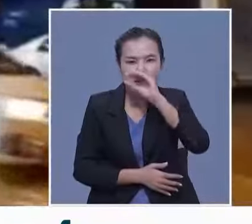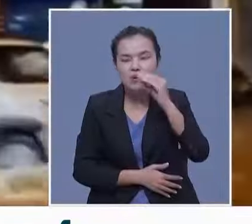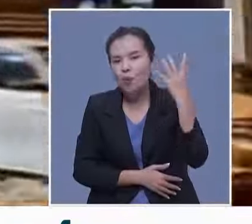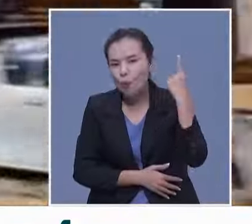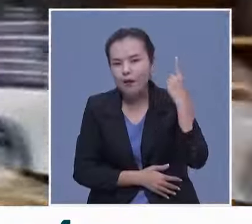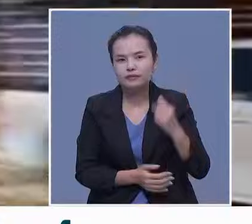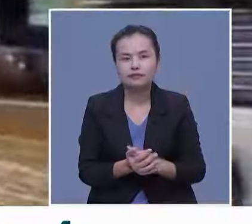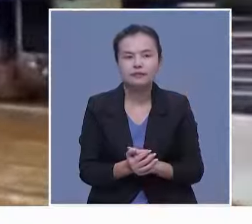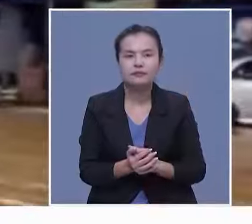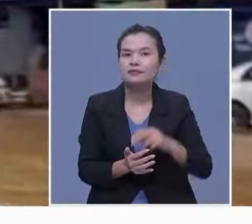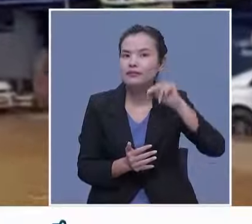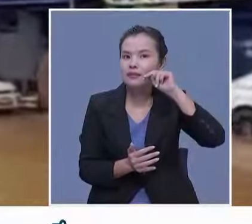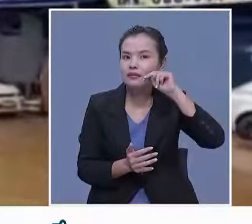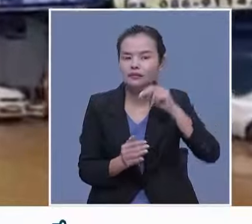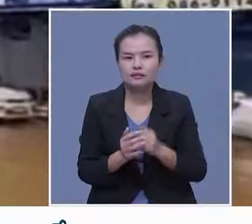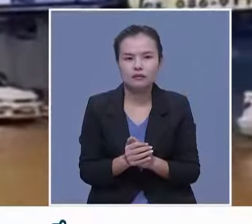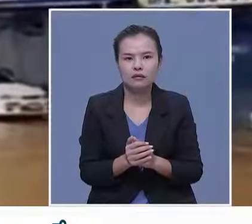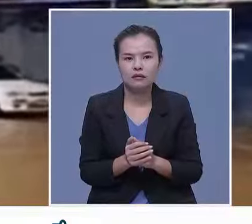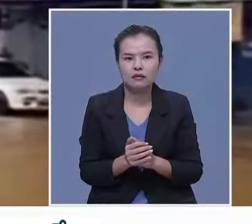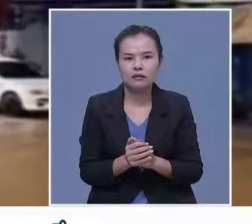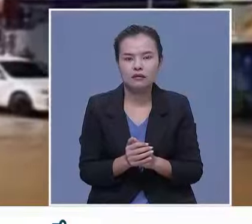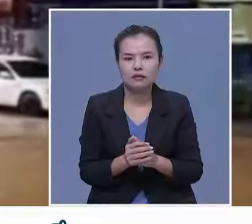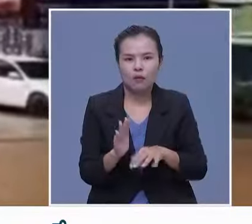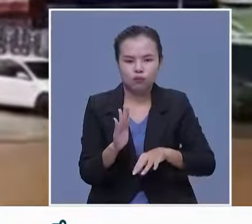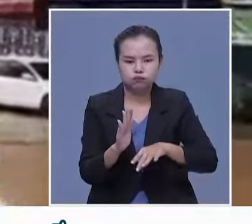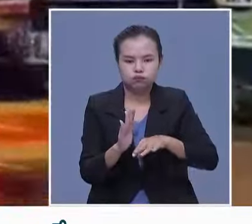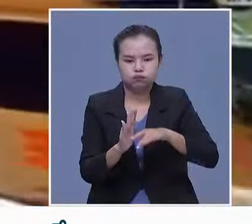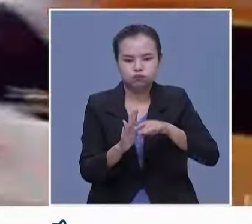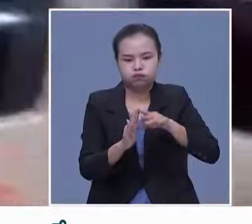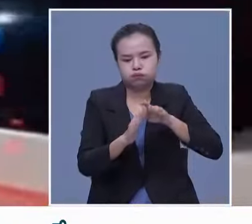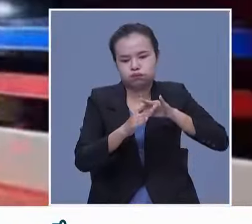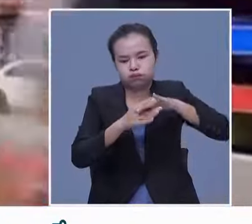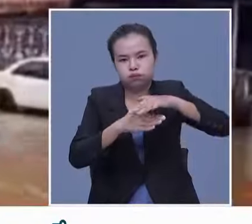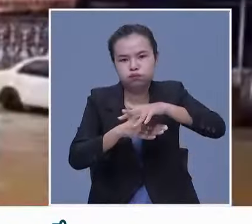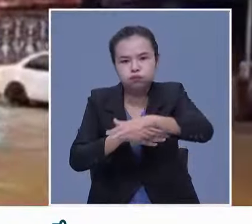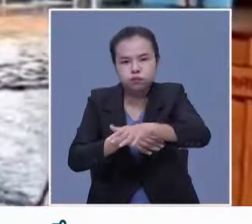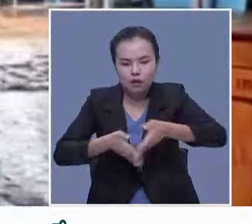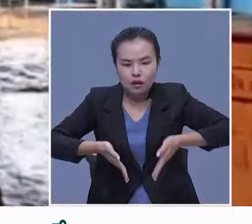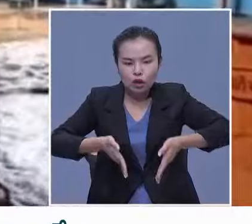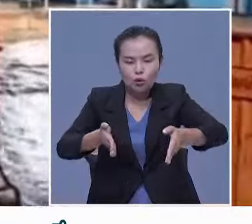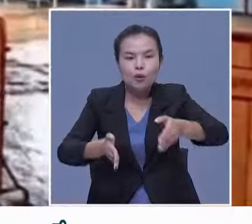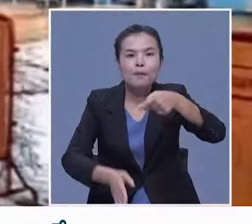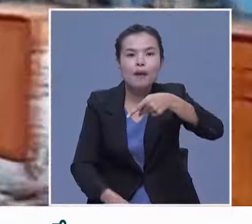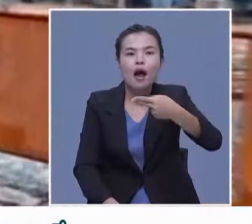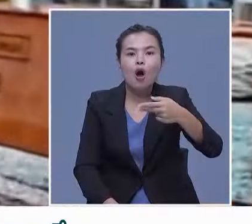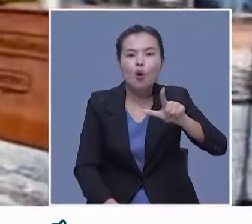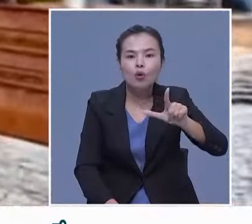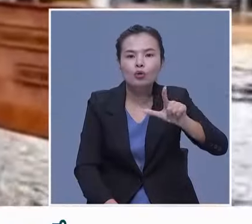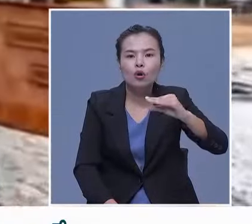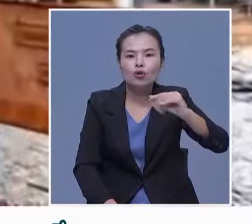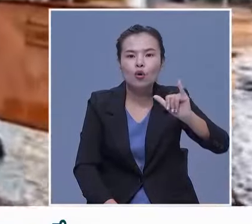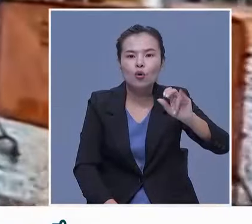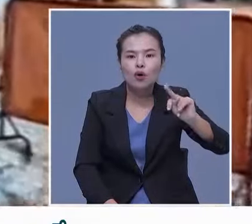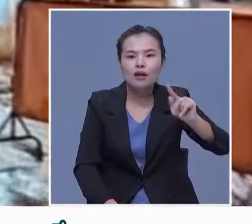ค่ะระดับน้ำนั้นสูงขึ้นจนทะลักเข้าท่วมถนนพระขนโยธินเลยนะคะบริเวณสี่แยกแม่ต่ำแล้วก็